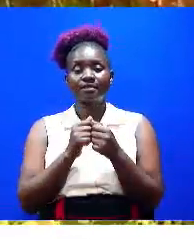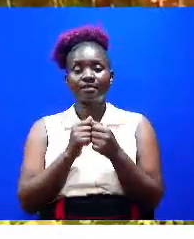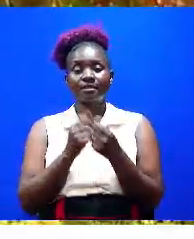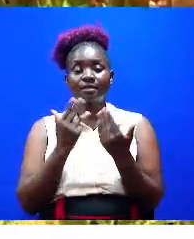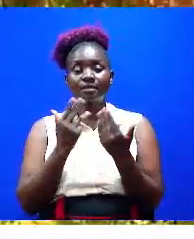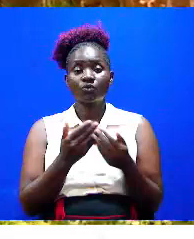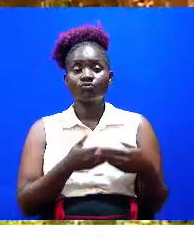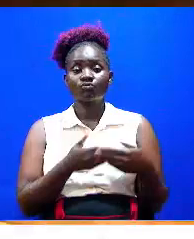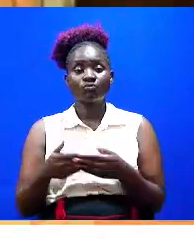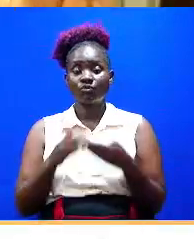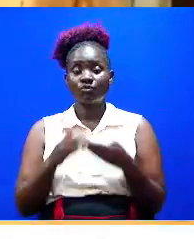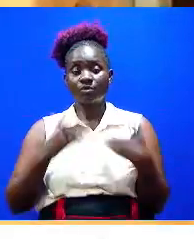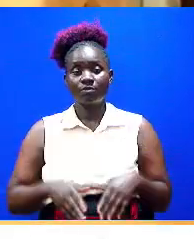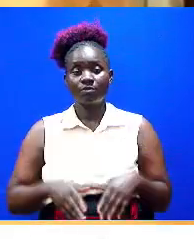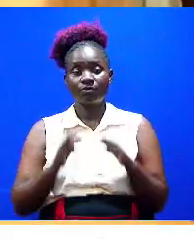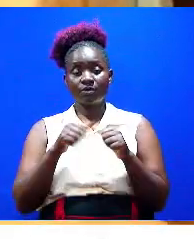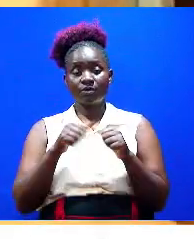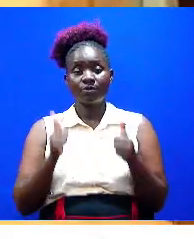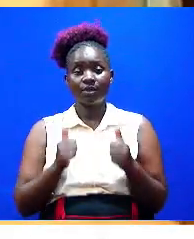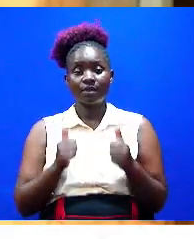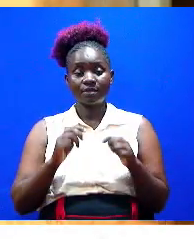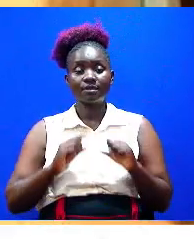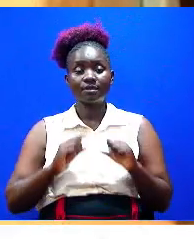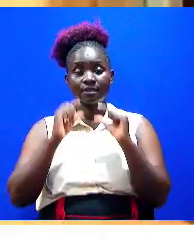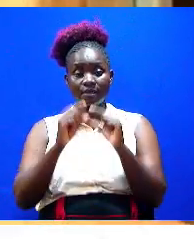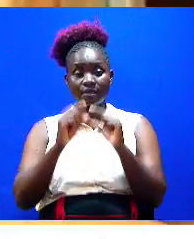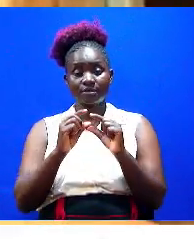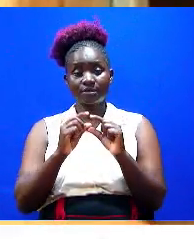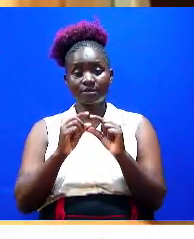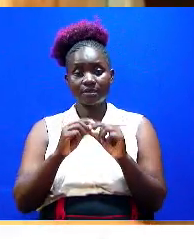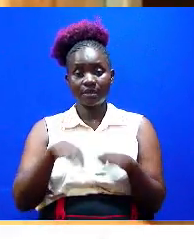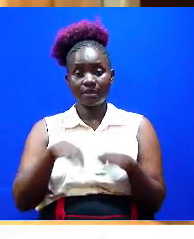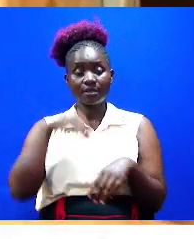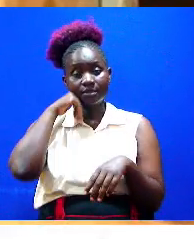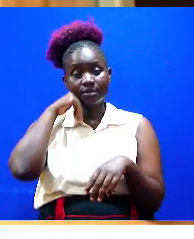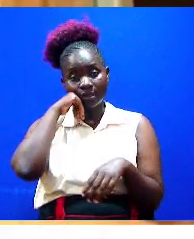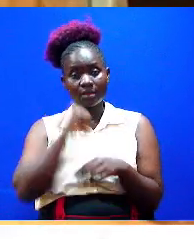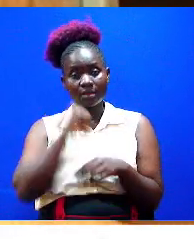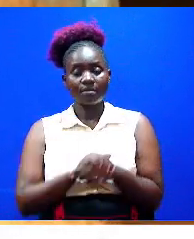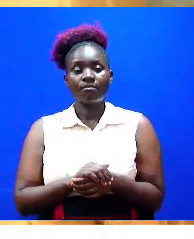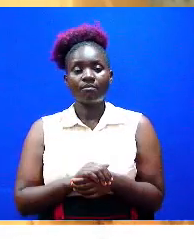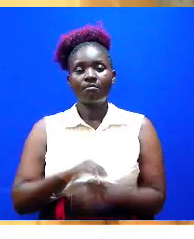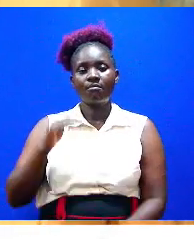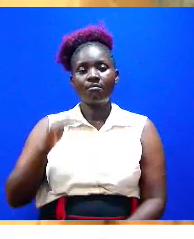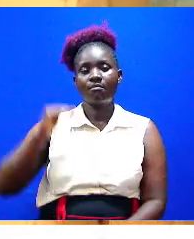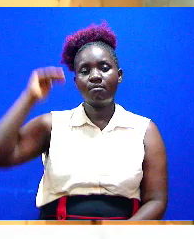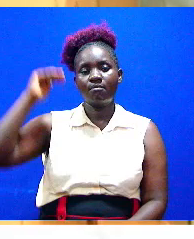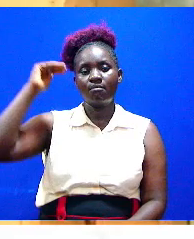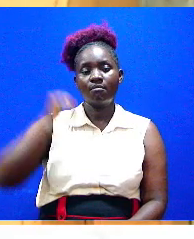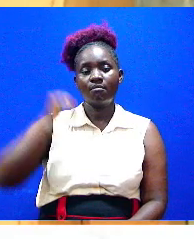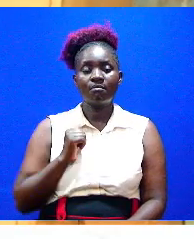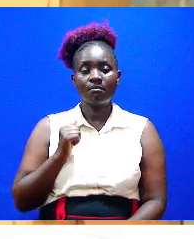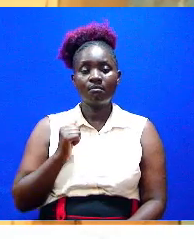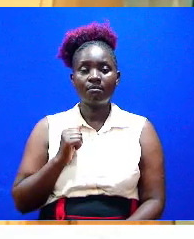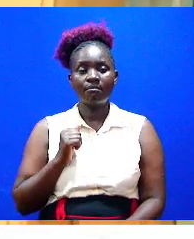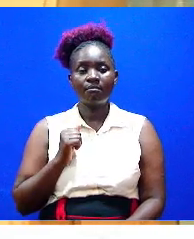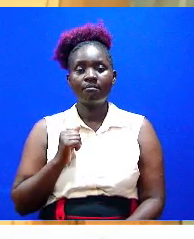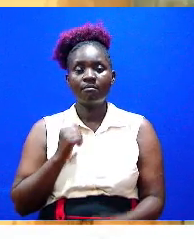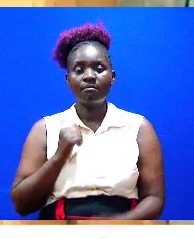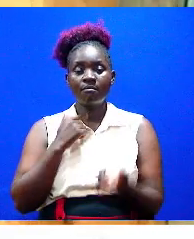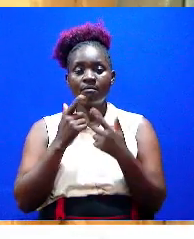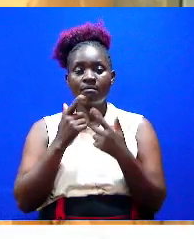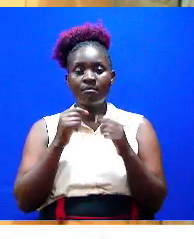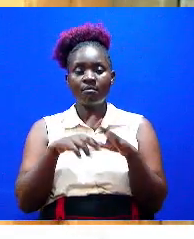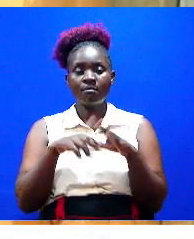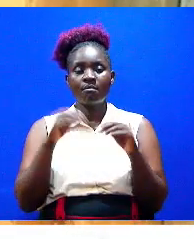burete buya Kurene niko banyoro burere ubuiga kuba abere abantu abonene egende kurengana mona ere batemere kuri yo